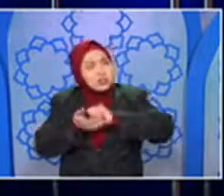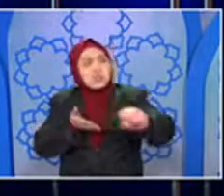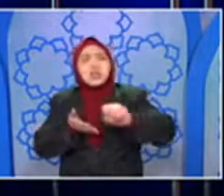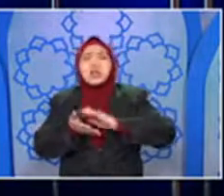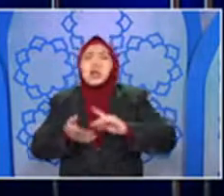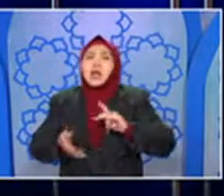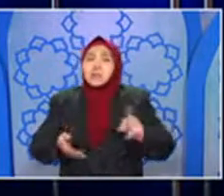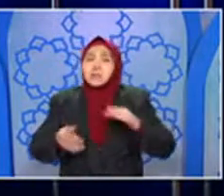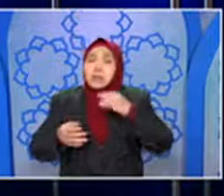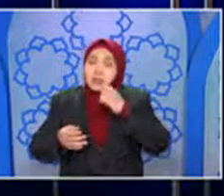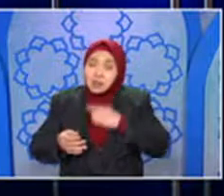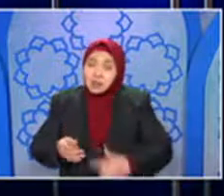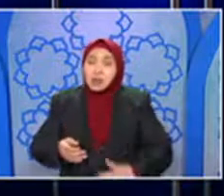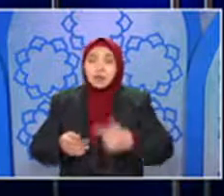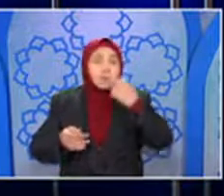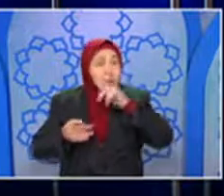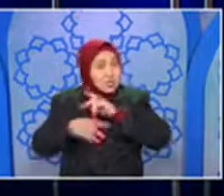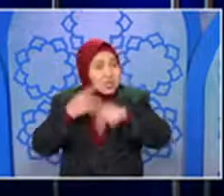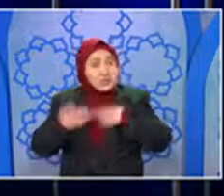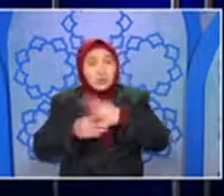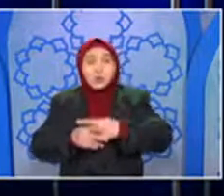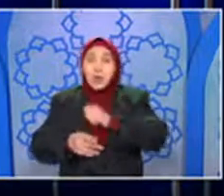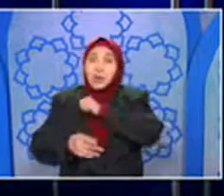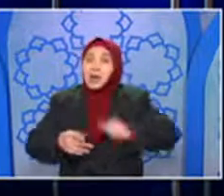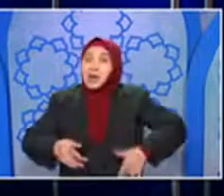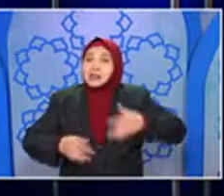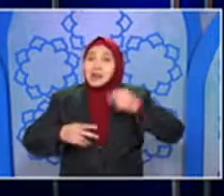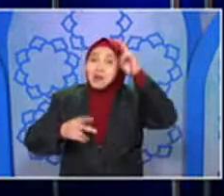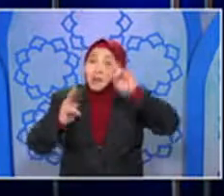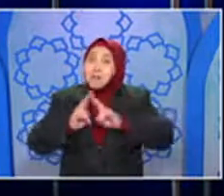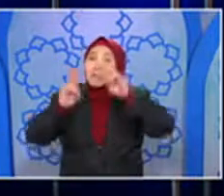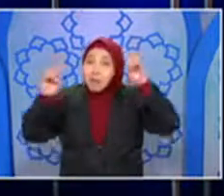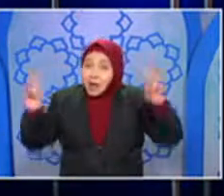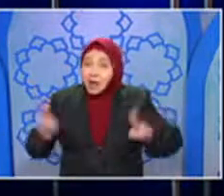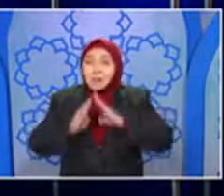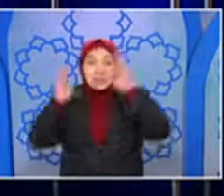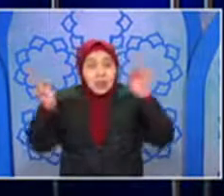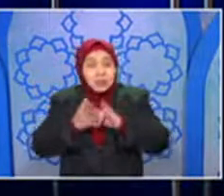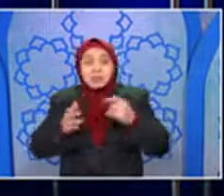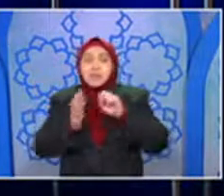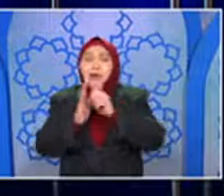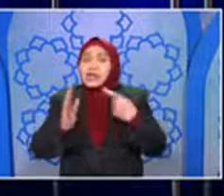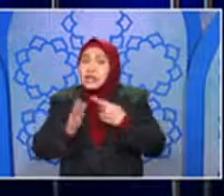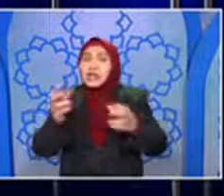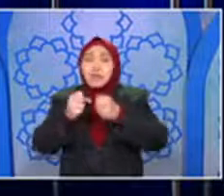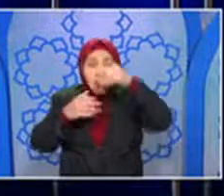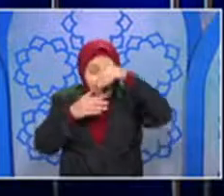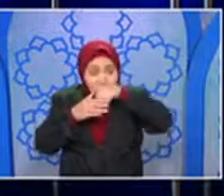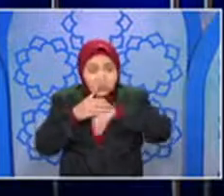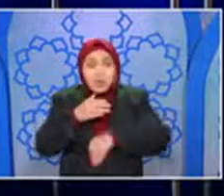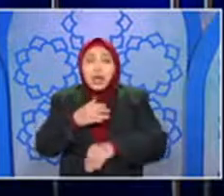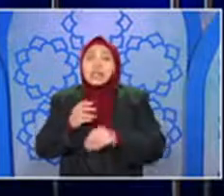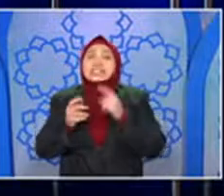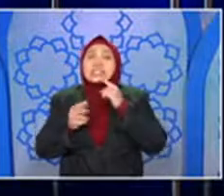untuk mengagungkan Allah Subhanahu wa taala, supaya kita dapat memasukkan sifat-sifat yang